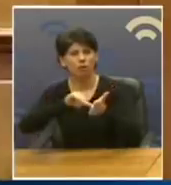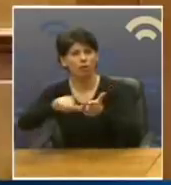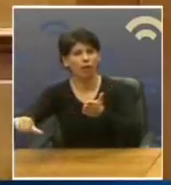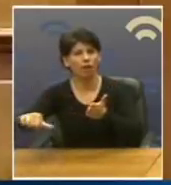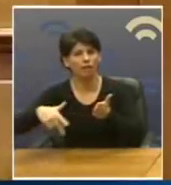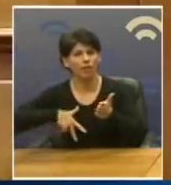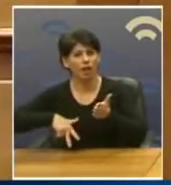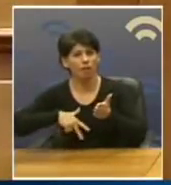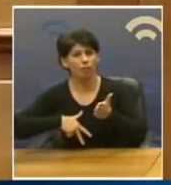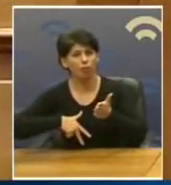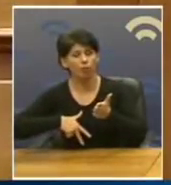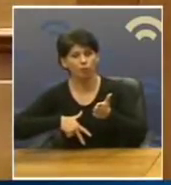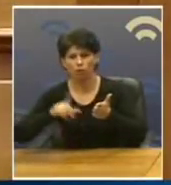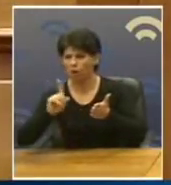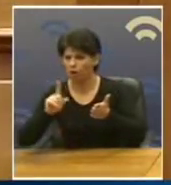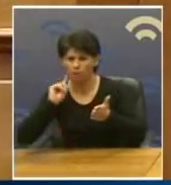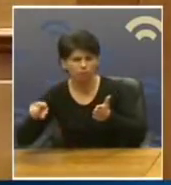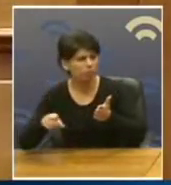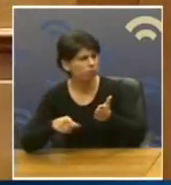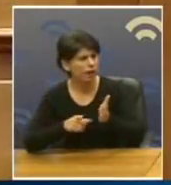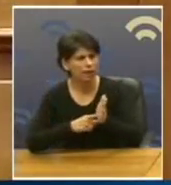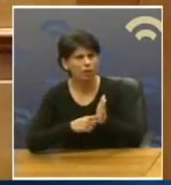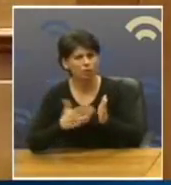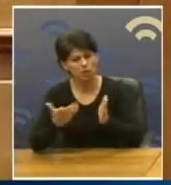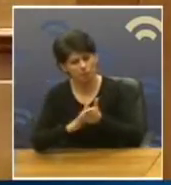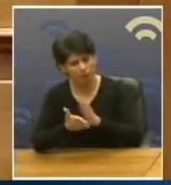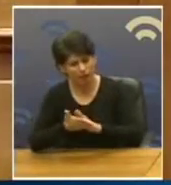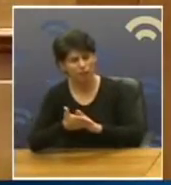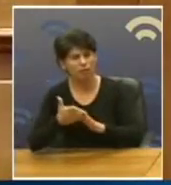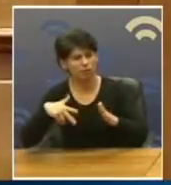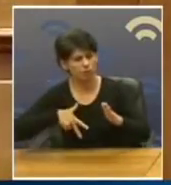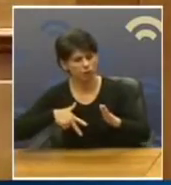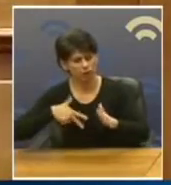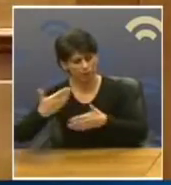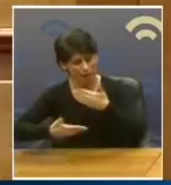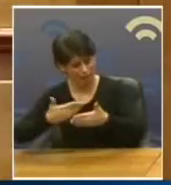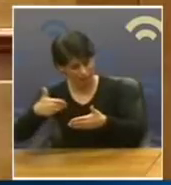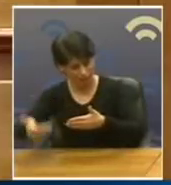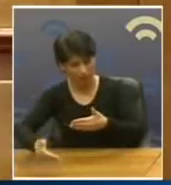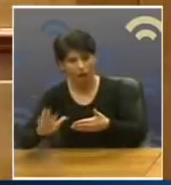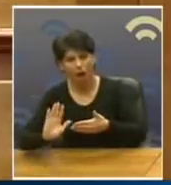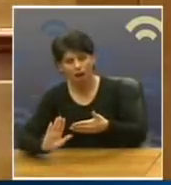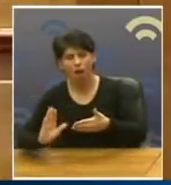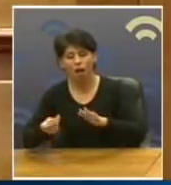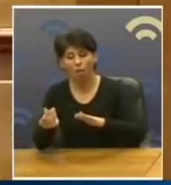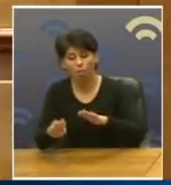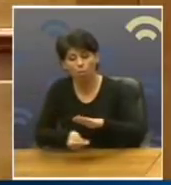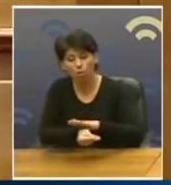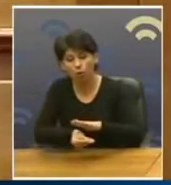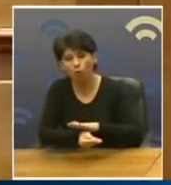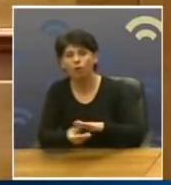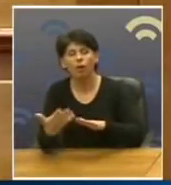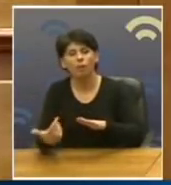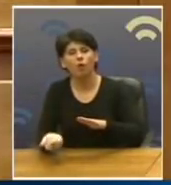υπάρχει, όχι μόνο για αδικήματα που τυχόν διαπράξουν οι υπουργοί από την αναθεώρηση και μετά, αλλά και για δωροδοκίες που έχουν